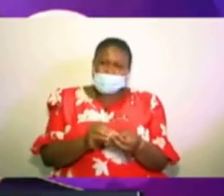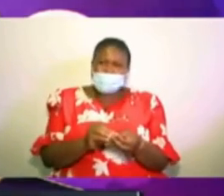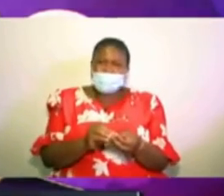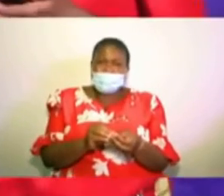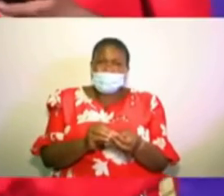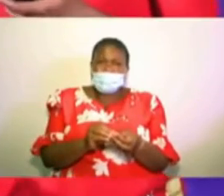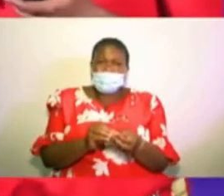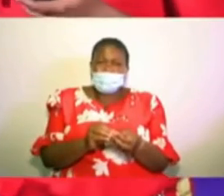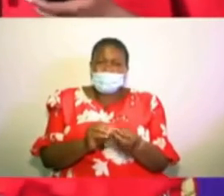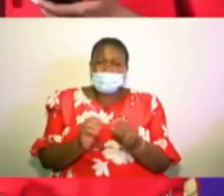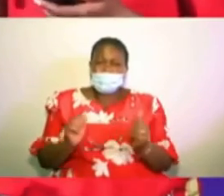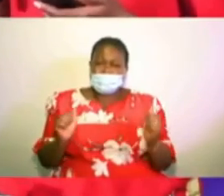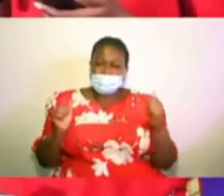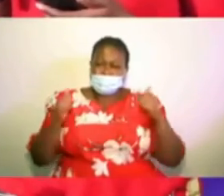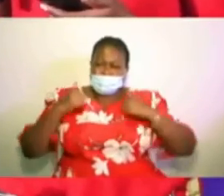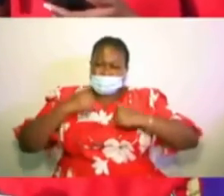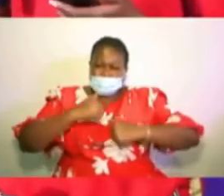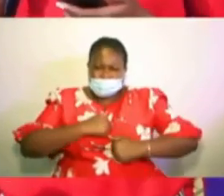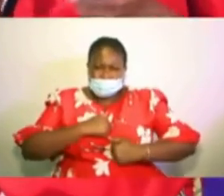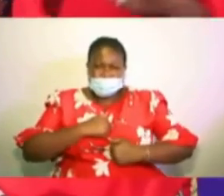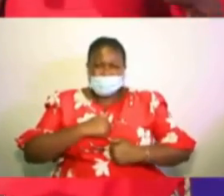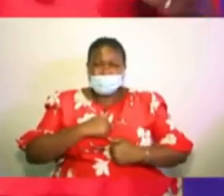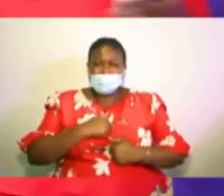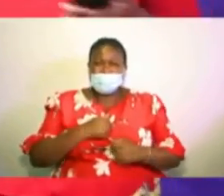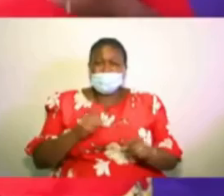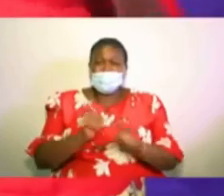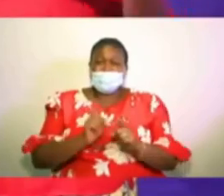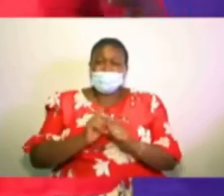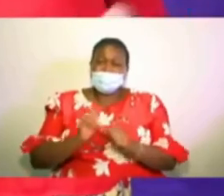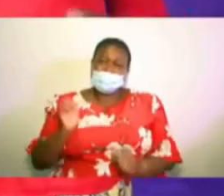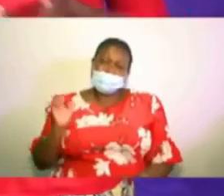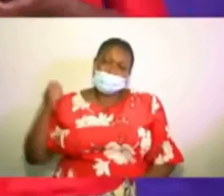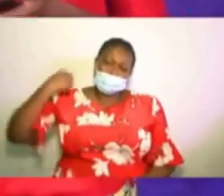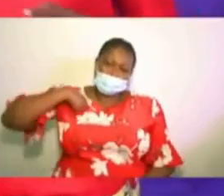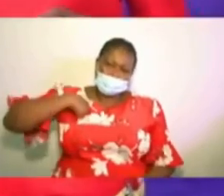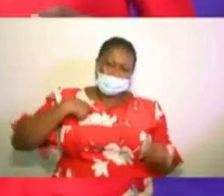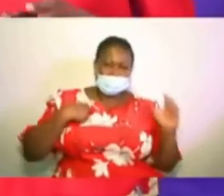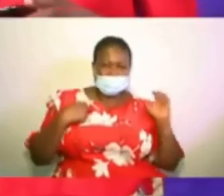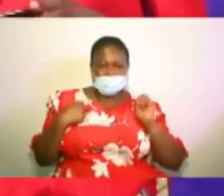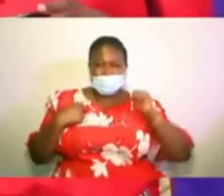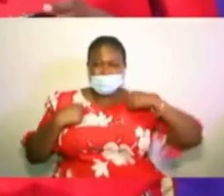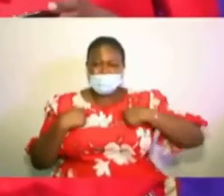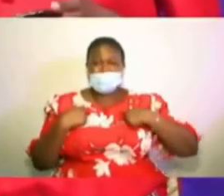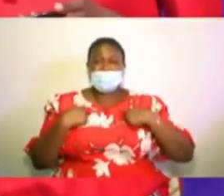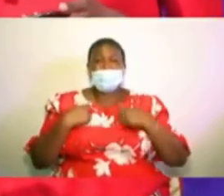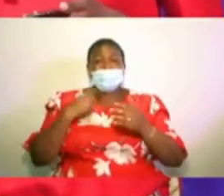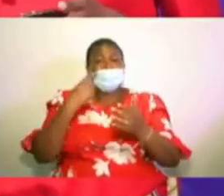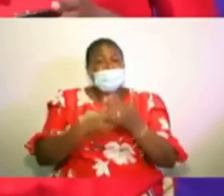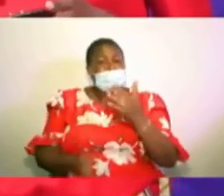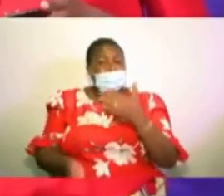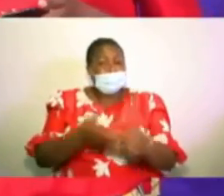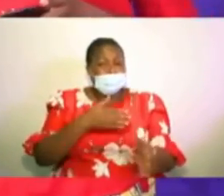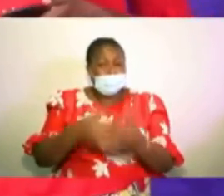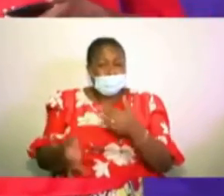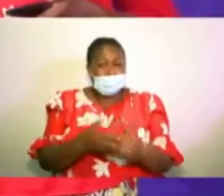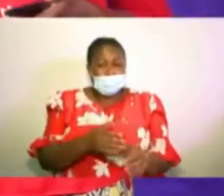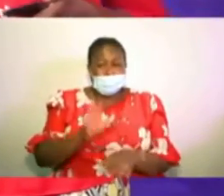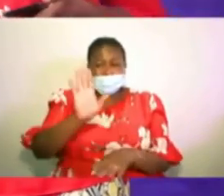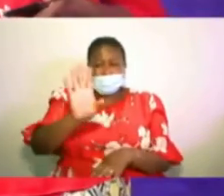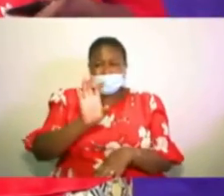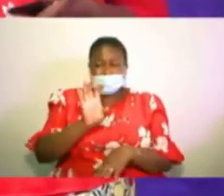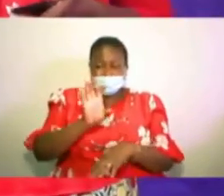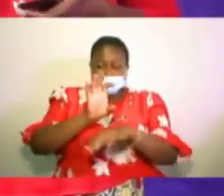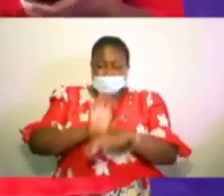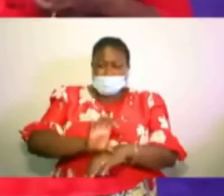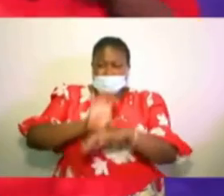in your kaftan and your boubou, dans le kaftan, dans le boubou, and in whatever outfit and cultural dress